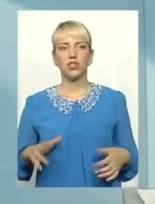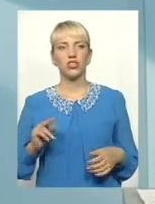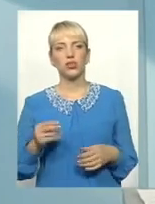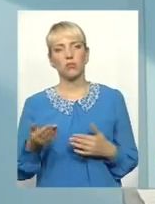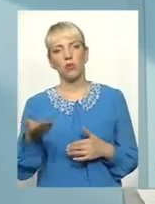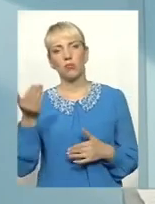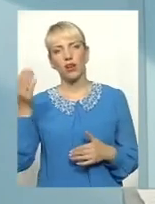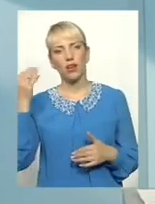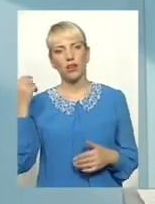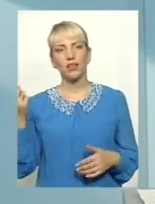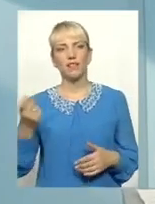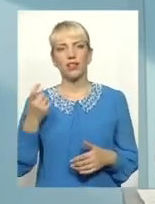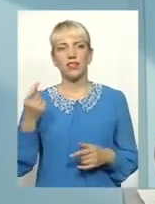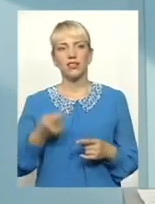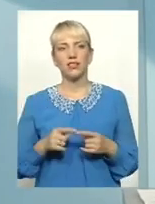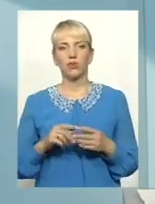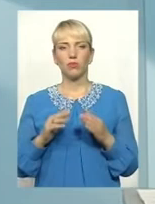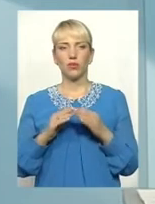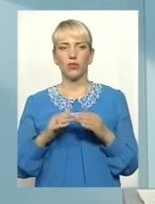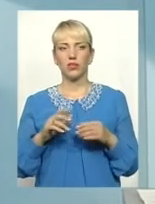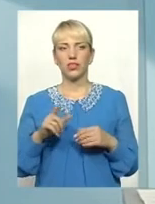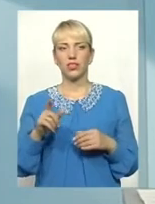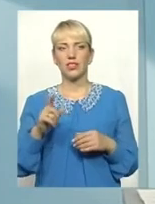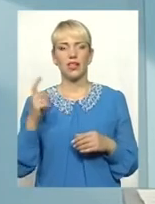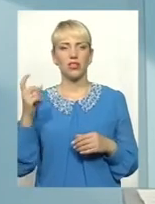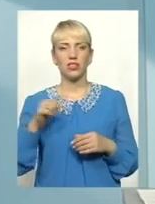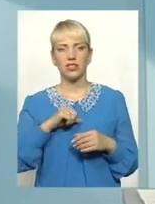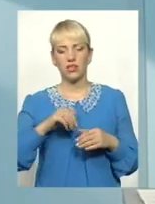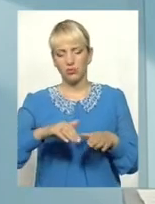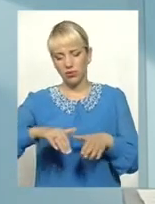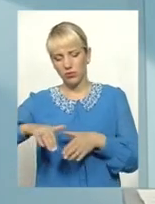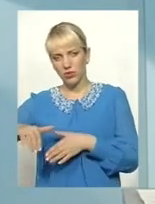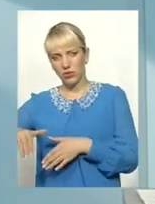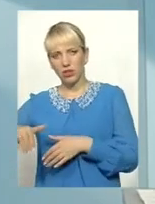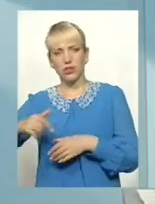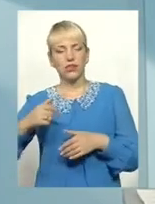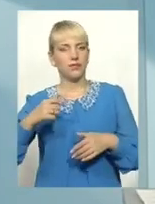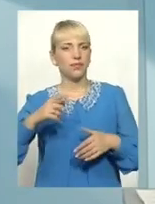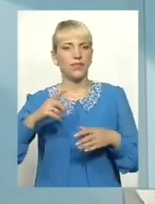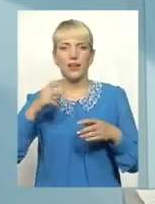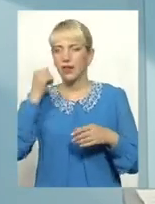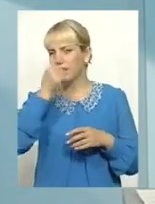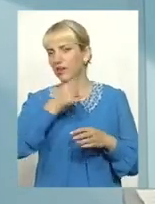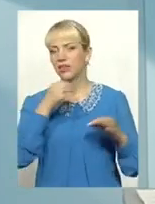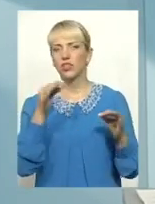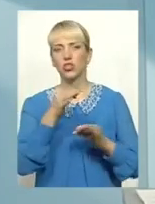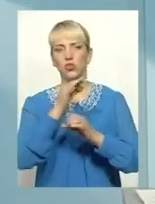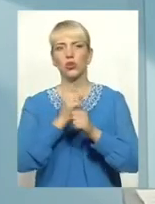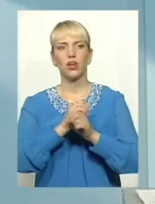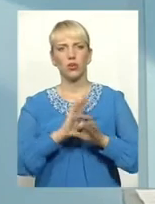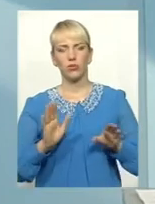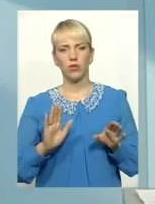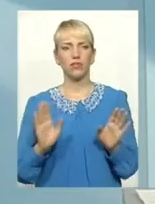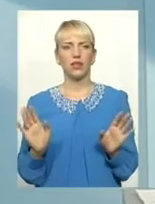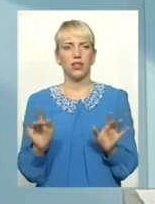попередній власник того притулку. Він вже самоусунувся довгий період, вже майже рік він там нічого не толком не робив і не давав, він допомагав.